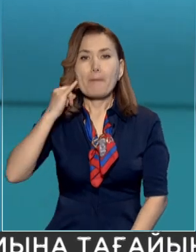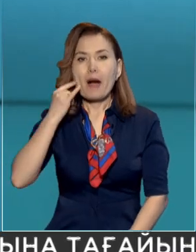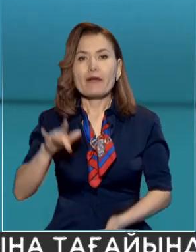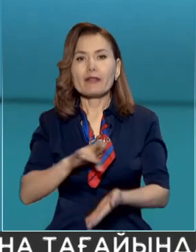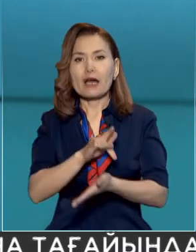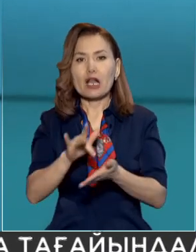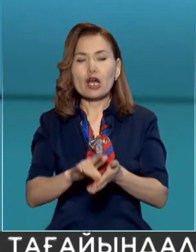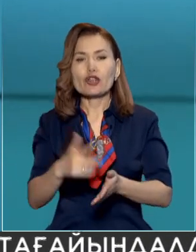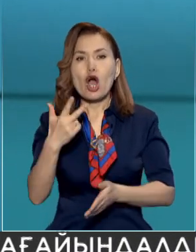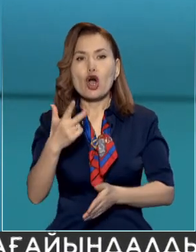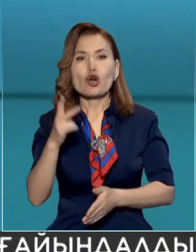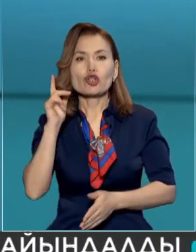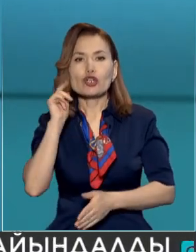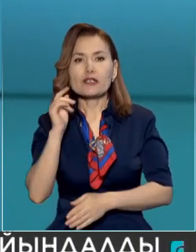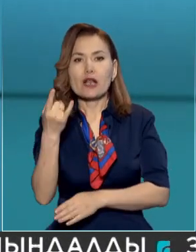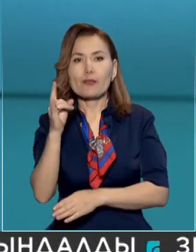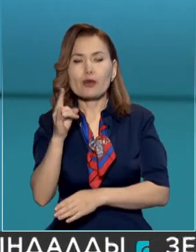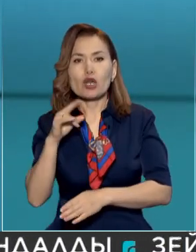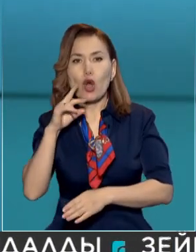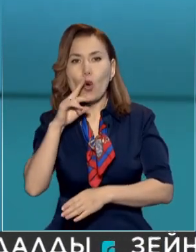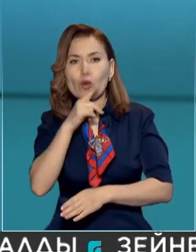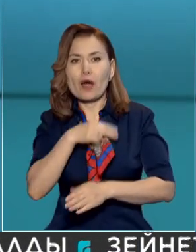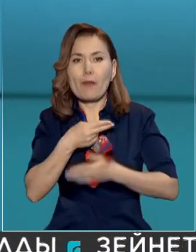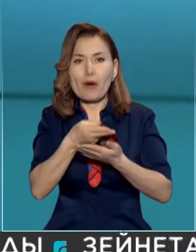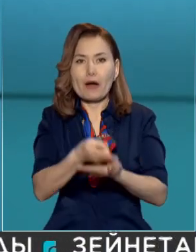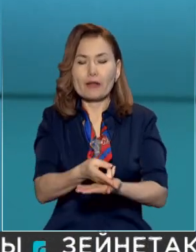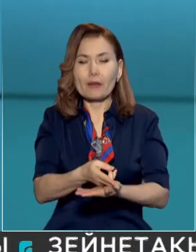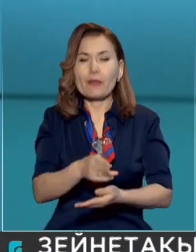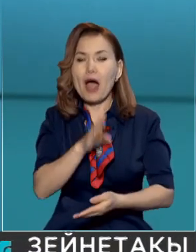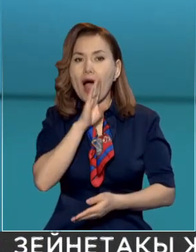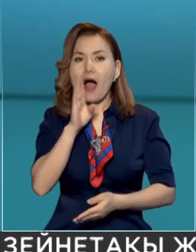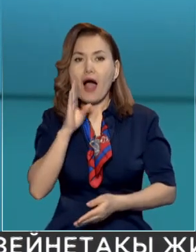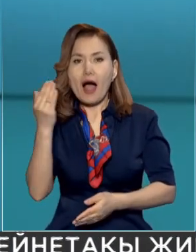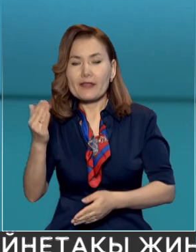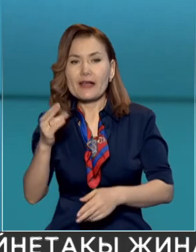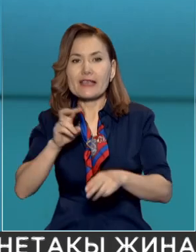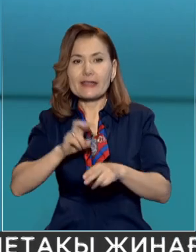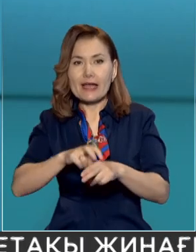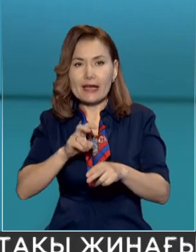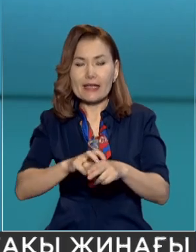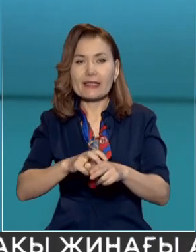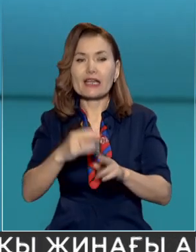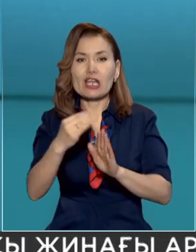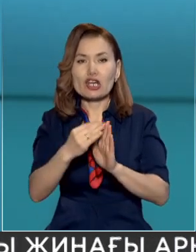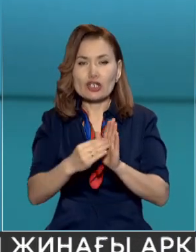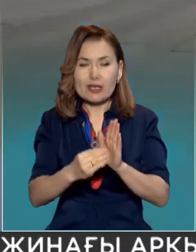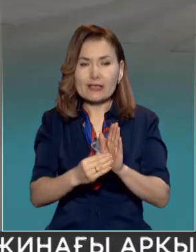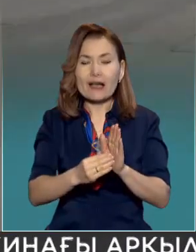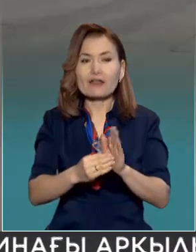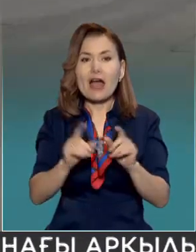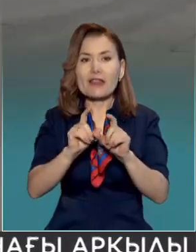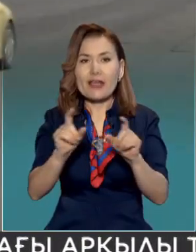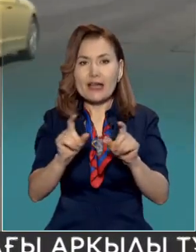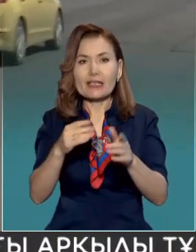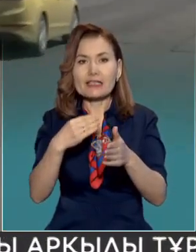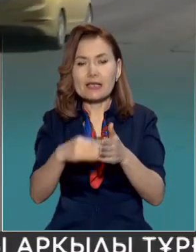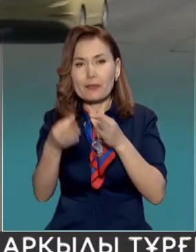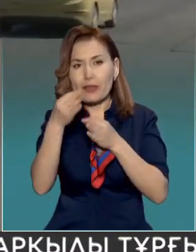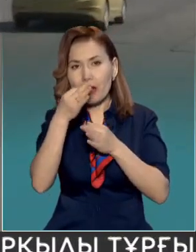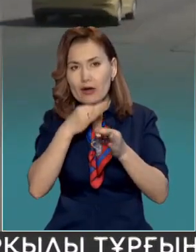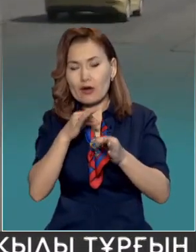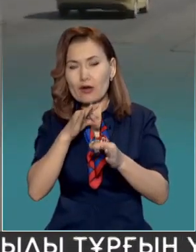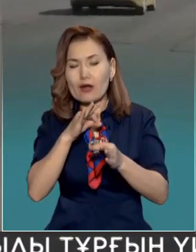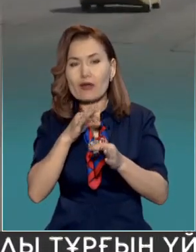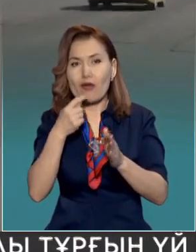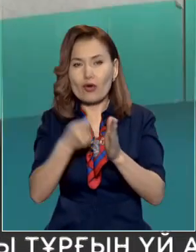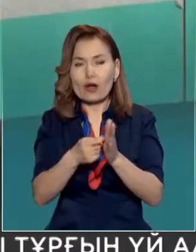Павлодарда 3 жасар бүлдіршін уланып қалды. Анасы оған дәргердің жазған рецепті бойынша дәріханадан сатып алған препаратты берген. Қабылдай сала бала